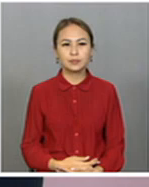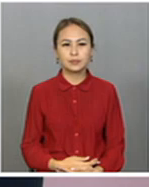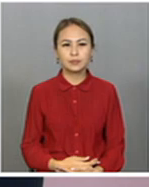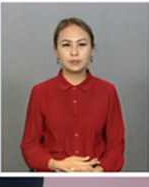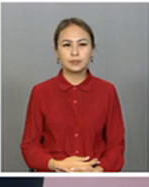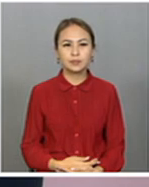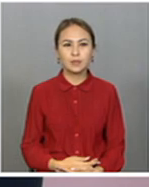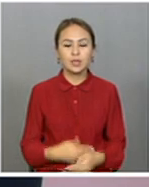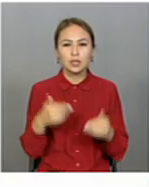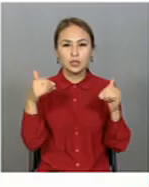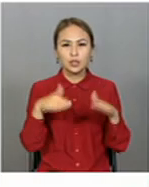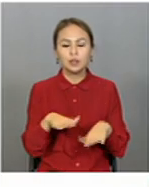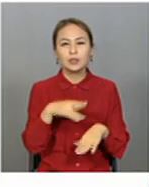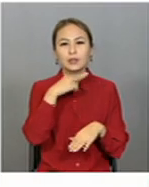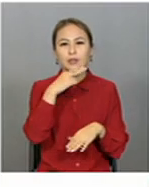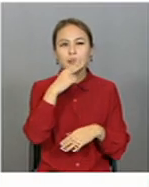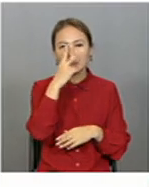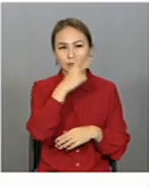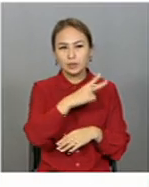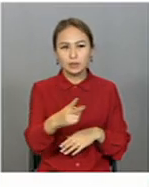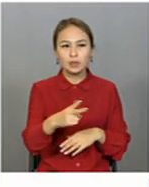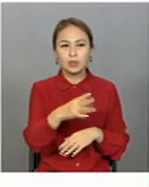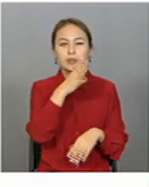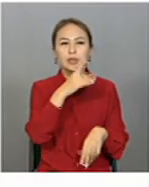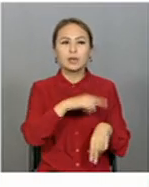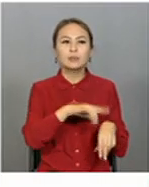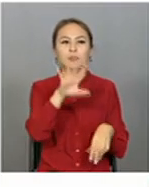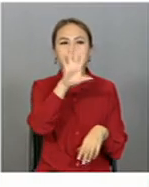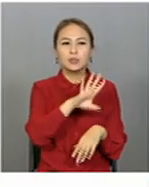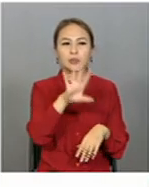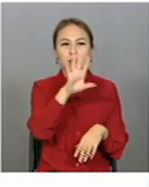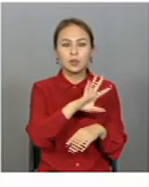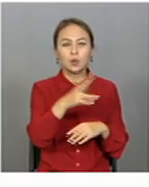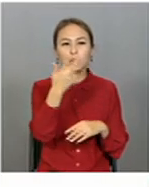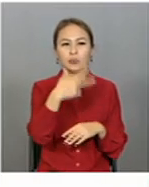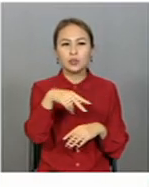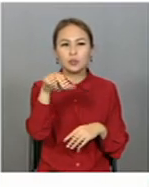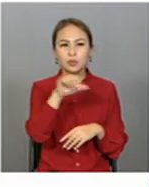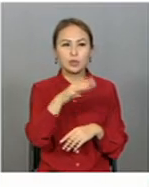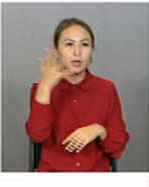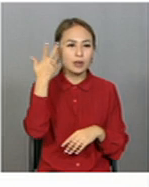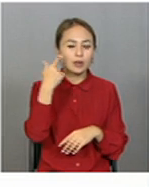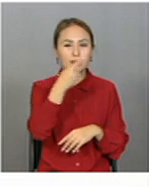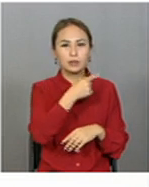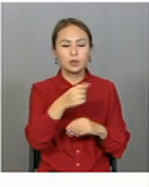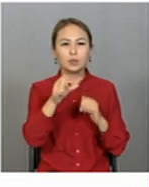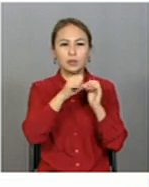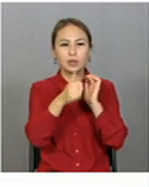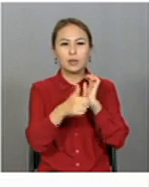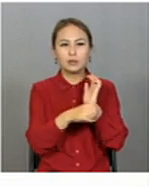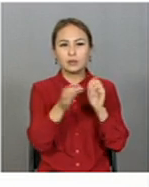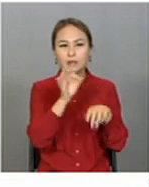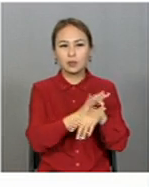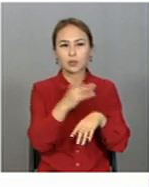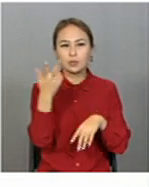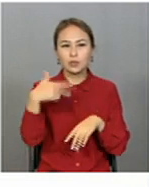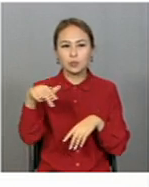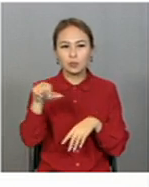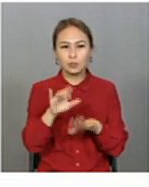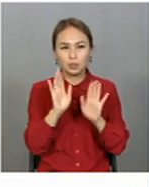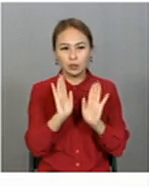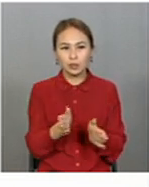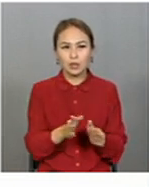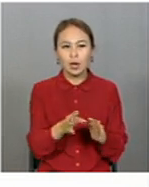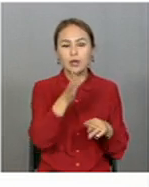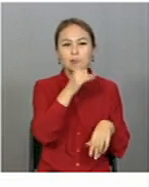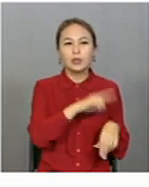енді шешуіне назар аударайық. 17 сағаттан 30 минутты азайтқанда 16 сағат 30 минут болады.